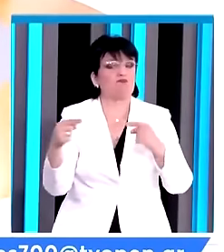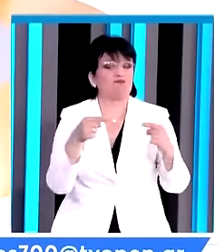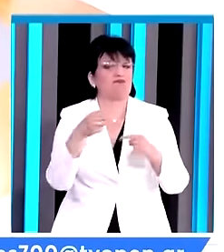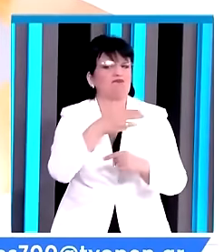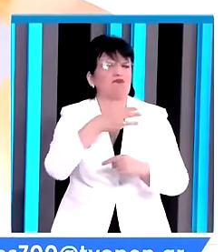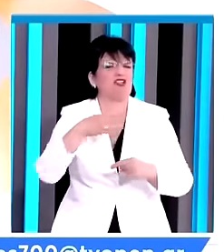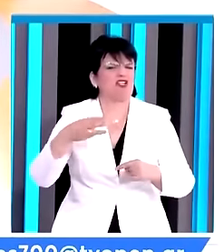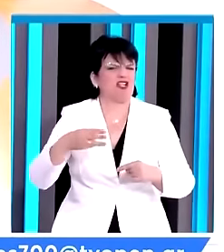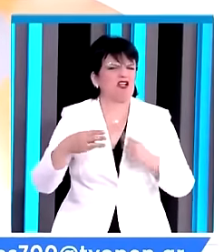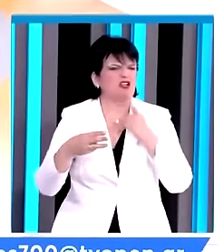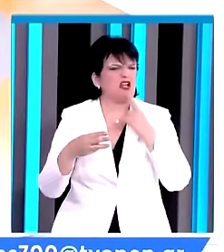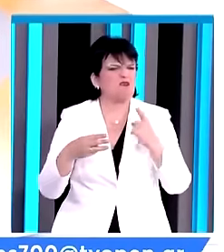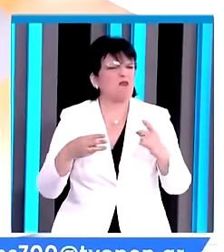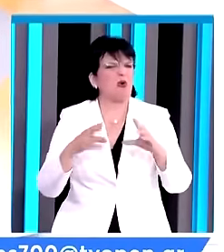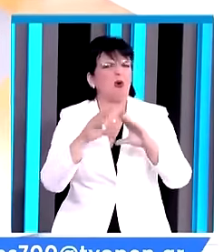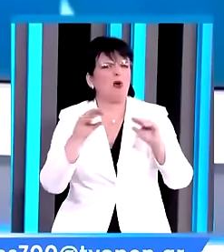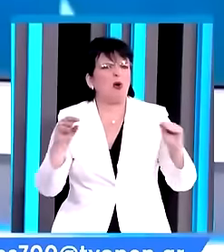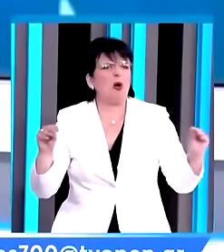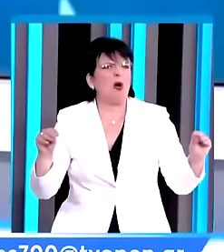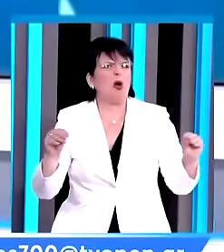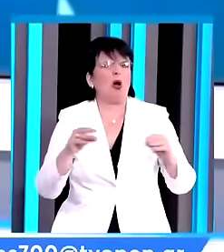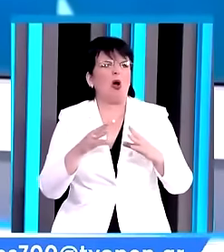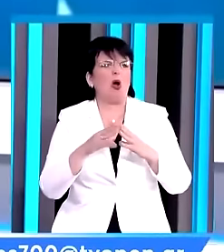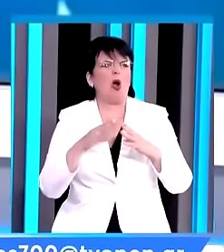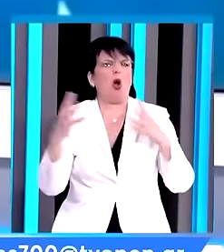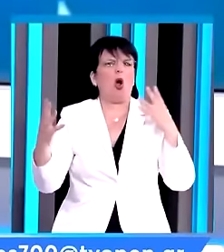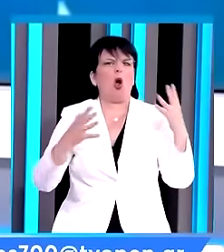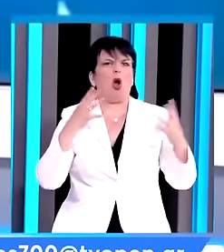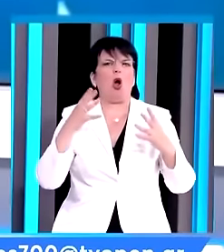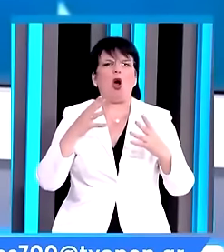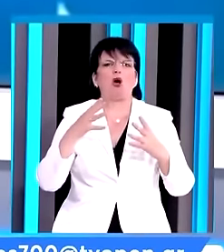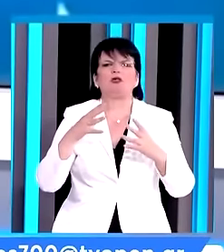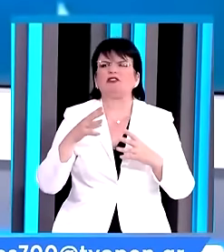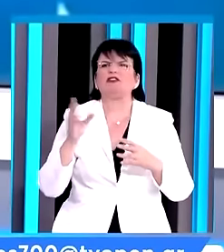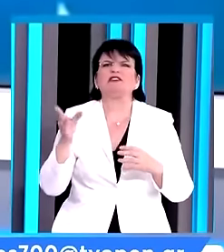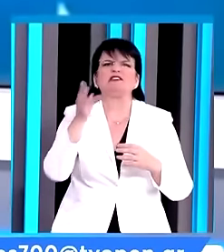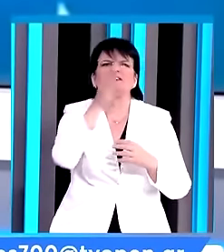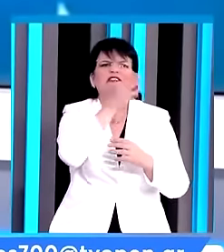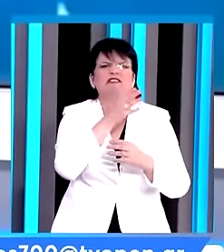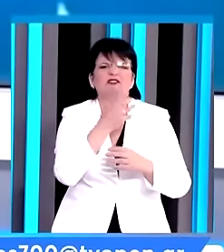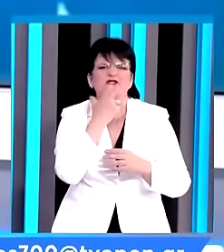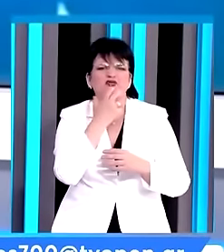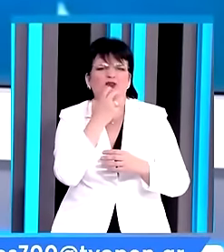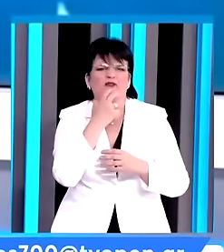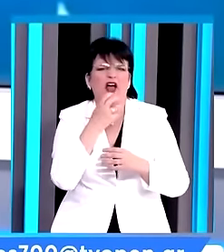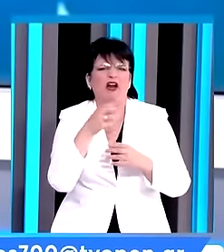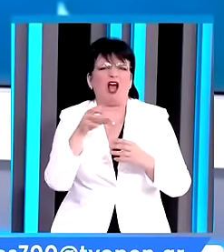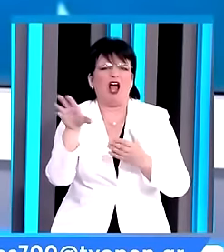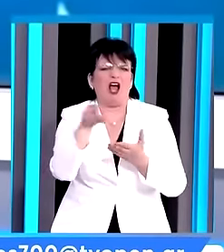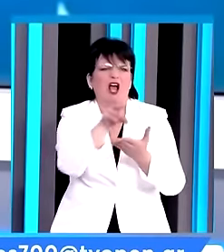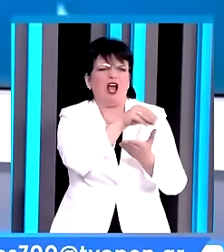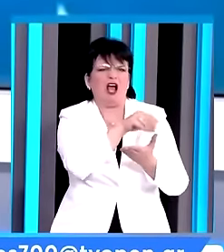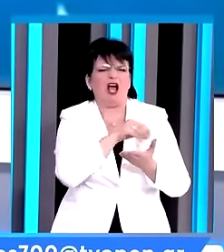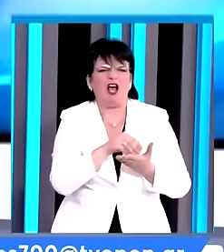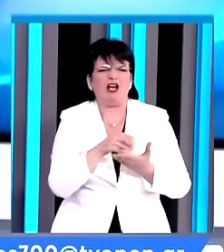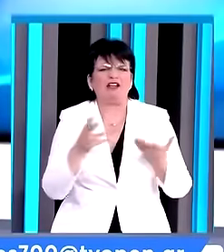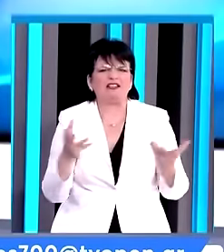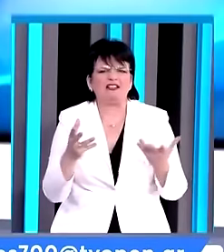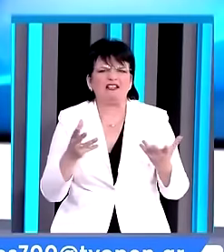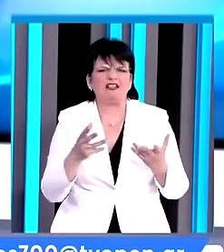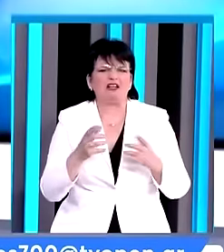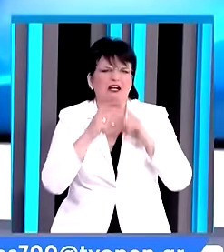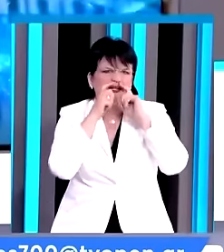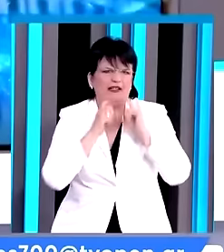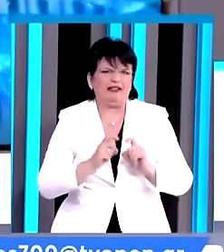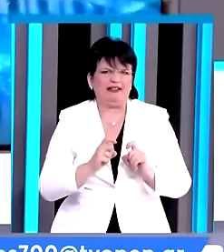ΣΥΡΙΖΑ. Και είπε ότι κάνουμε, λέει, ιατρική δύο ταχυτήτων. Διαλογή. Λοιπόν, και κάνουμε διαλογή. Μα δεν είναι σοβαρά πράγματα αυτά. Είναι συμβατική υποχρέωση. Το κάνατε